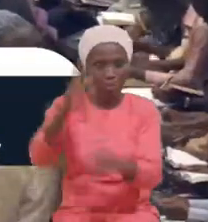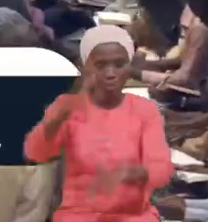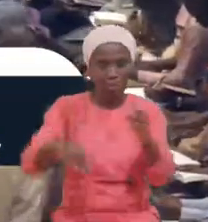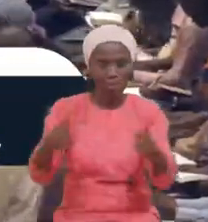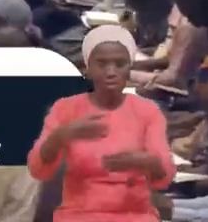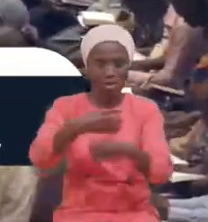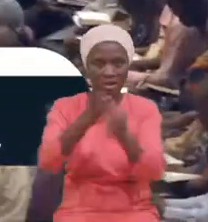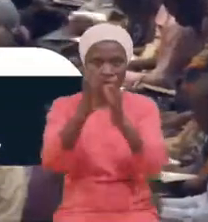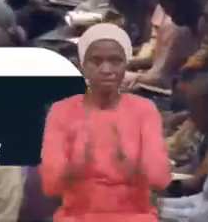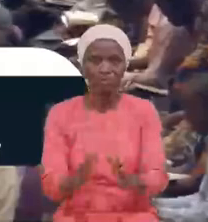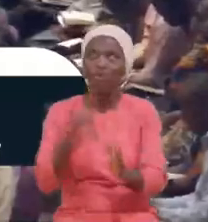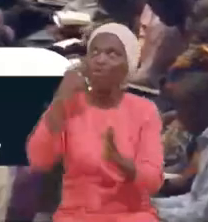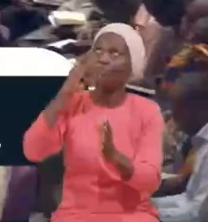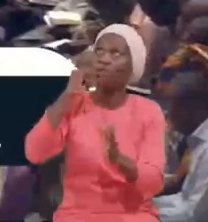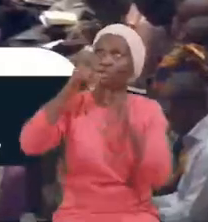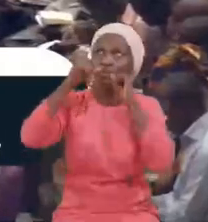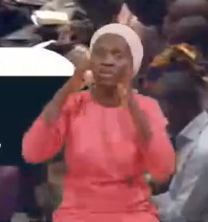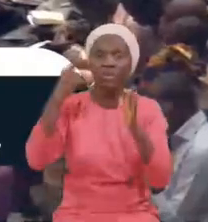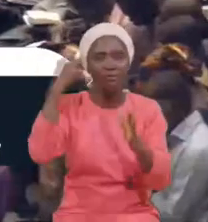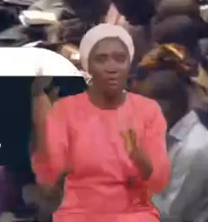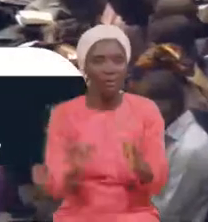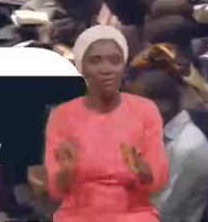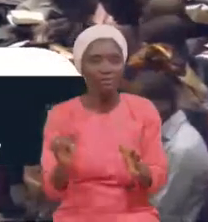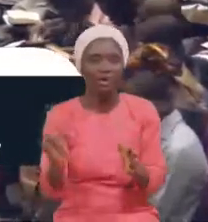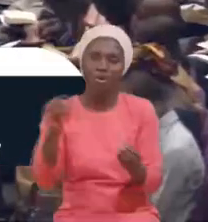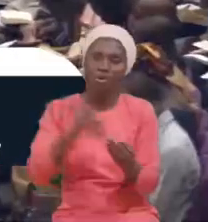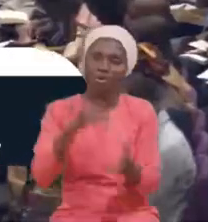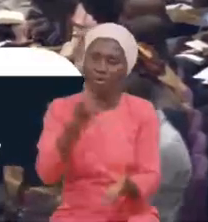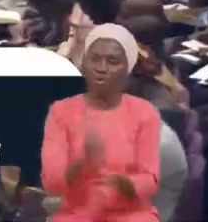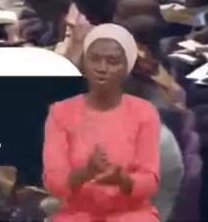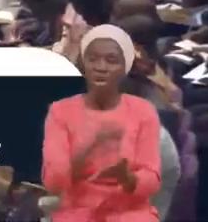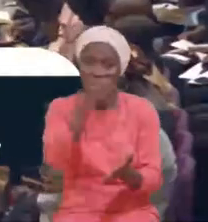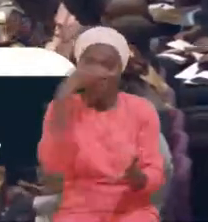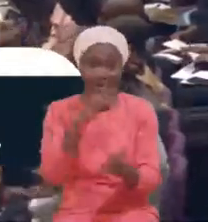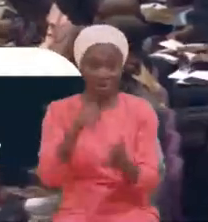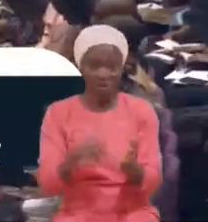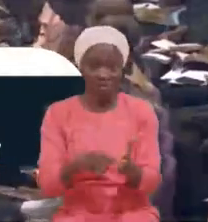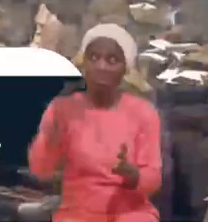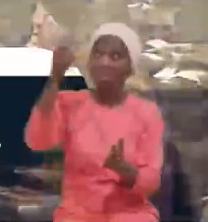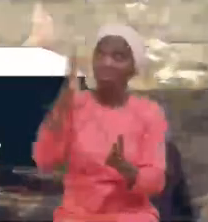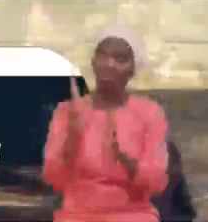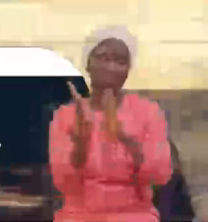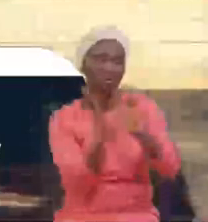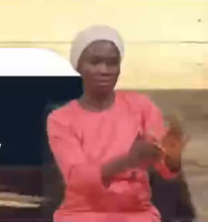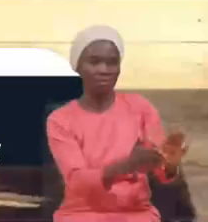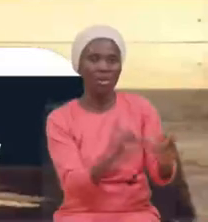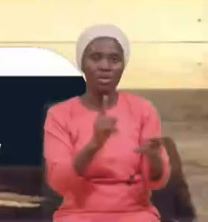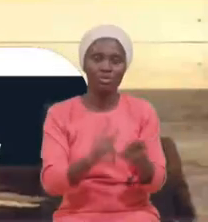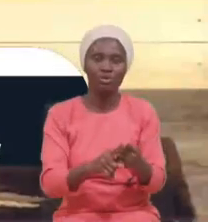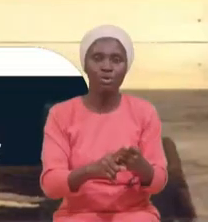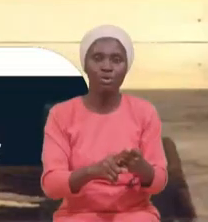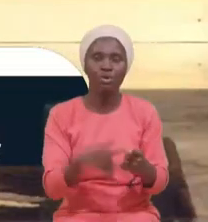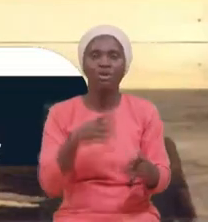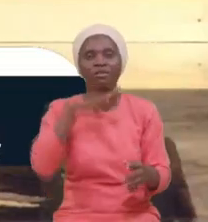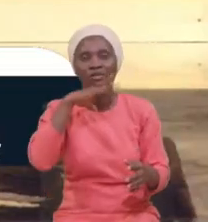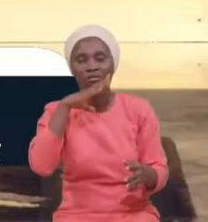créateur, et qui ont servi la créature au lieu du créateur, qui est béni éternellement. Amen. C'est